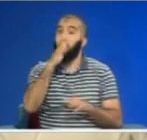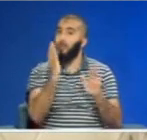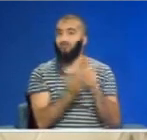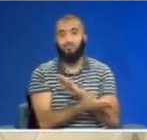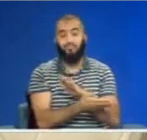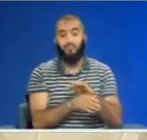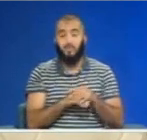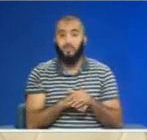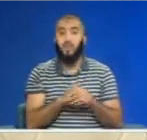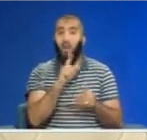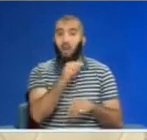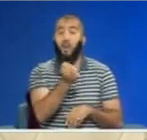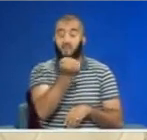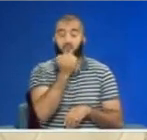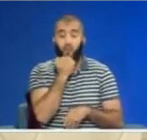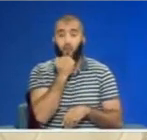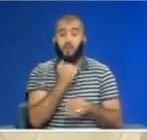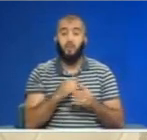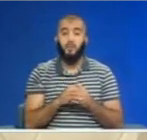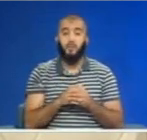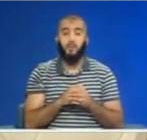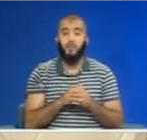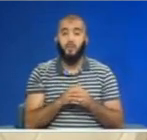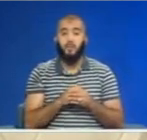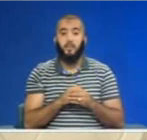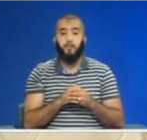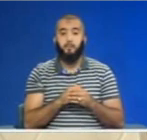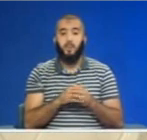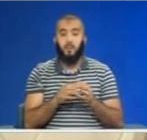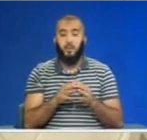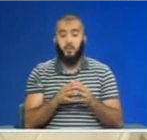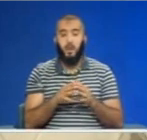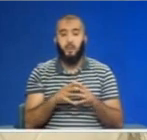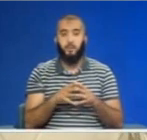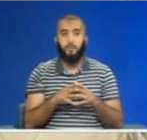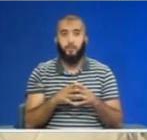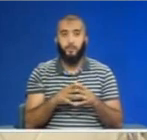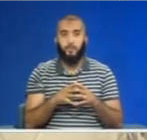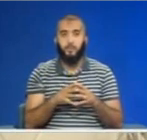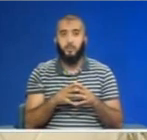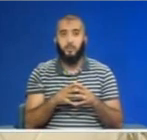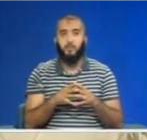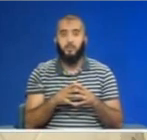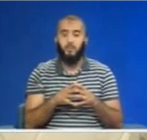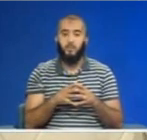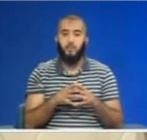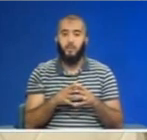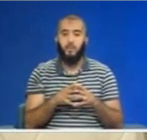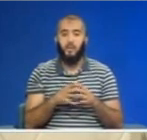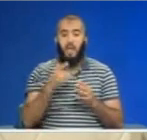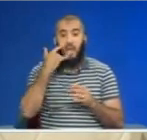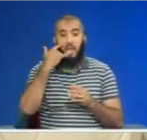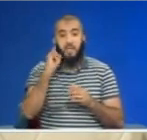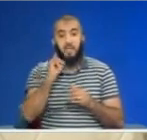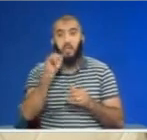الإثم، وهو كذلك مشارك له في الإثم، وهو آكل لمال الناس بالباطل. فإذا أراد أن